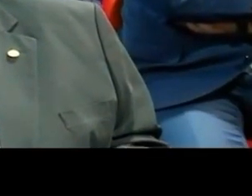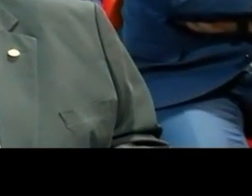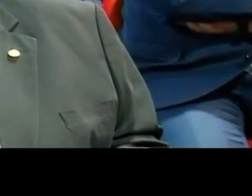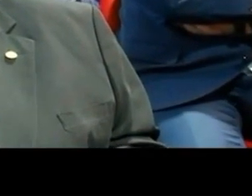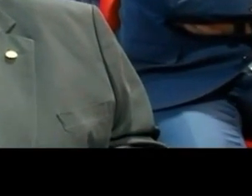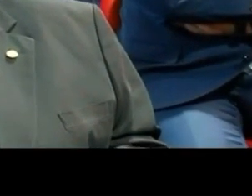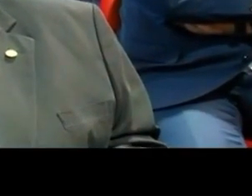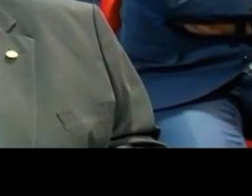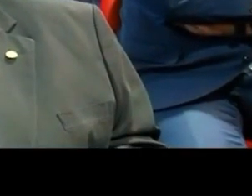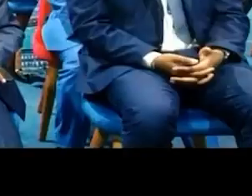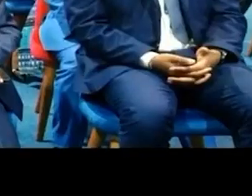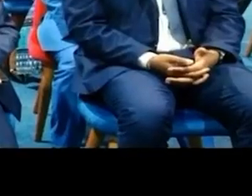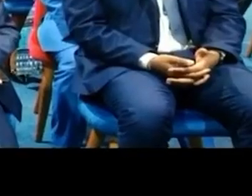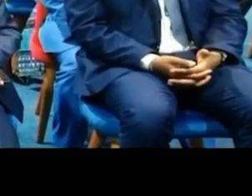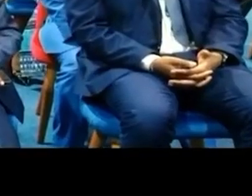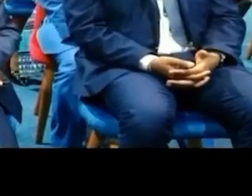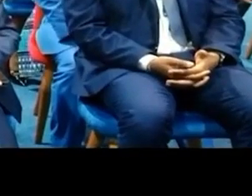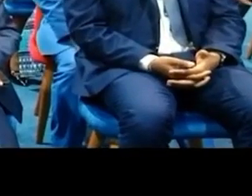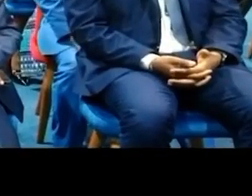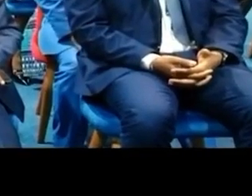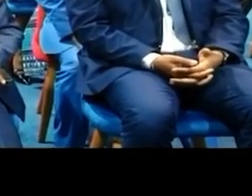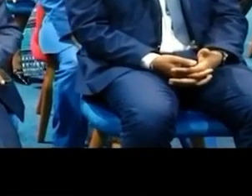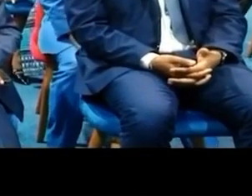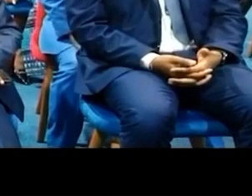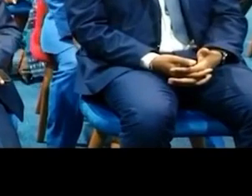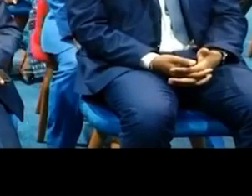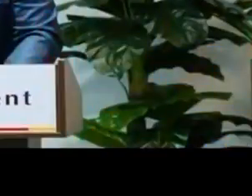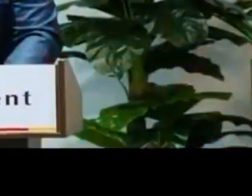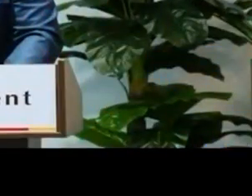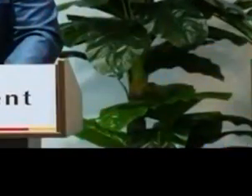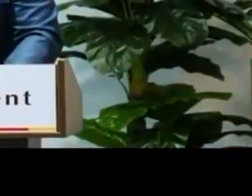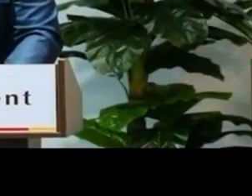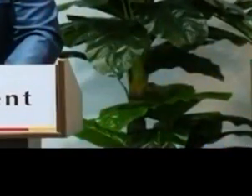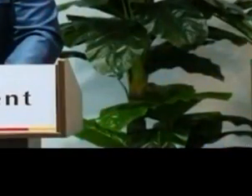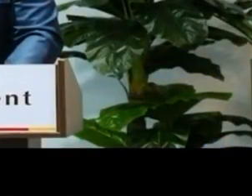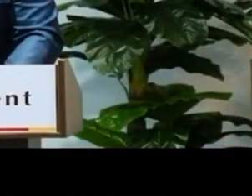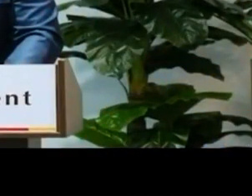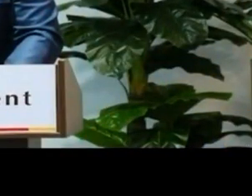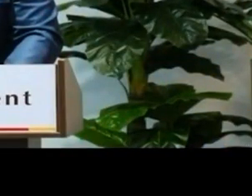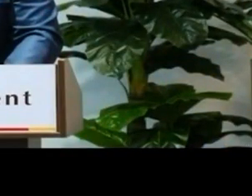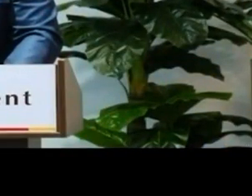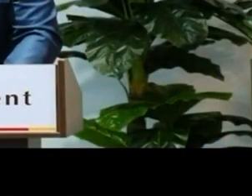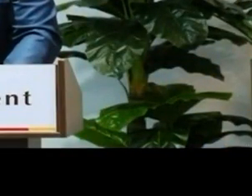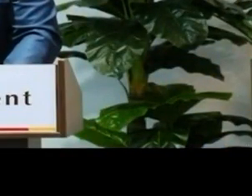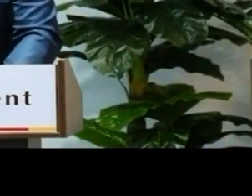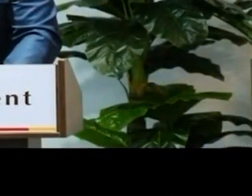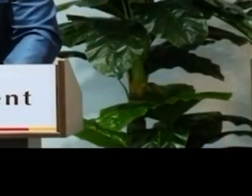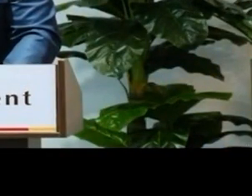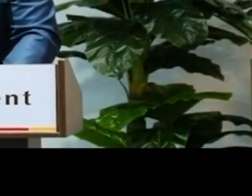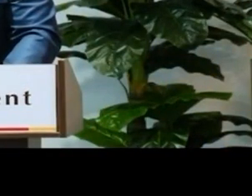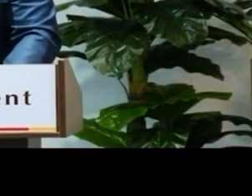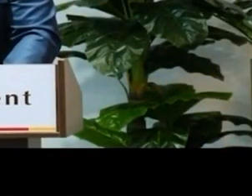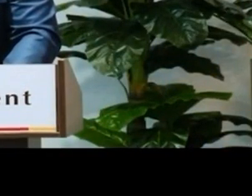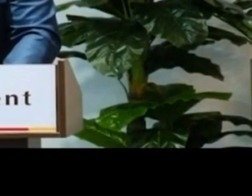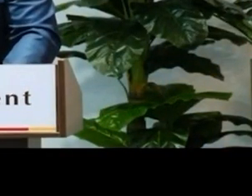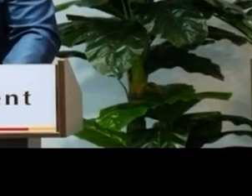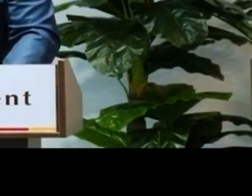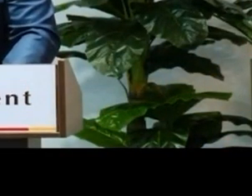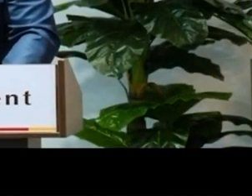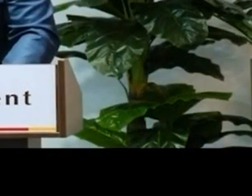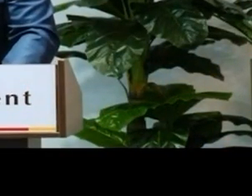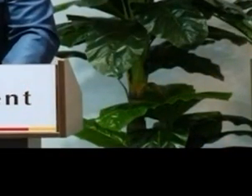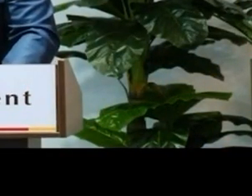d'instaurer cet état de siège. Et je l'ai promis, je vais, dans les jours qui viennent, réunir un parterre de